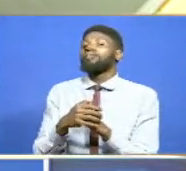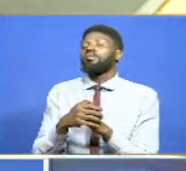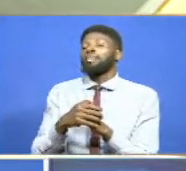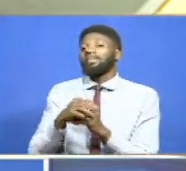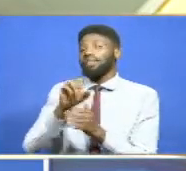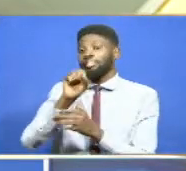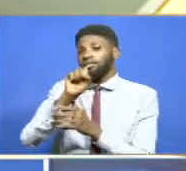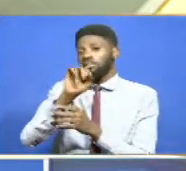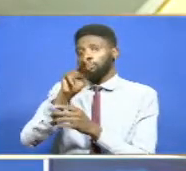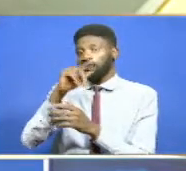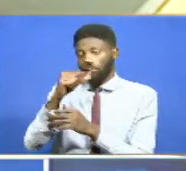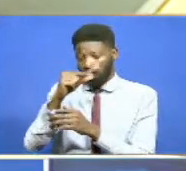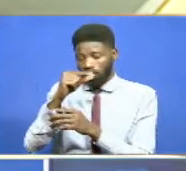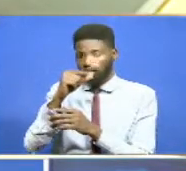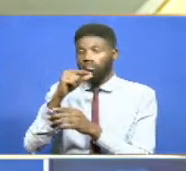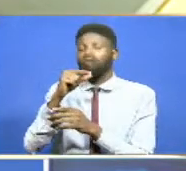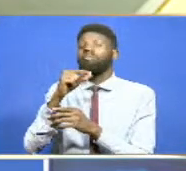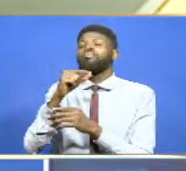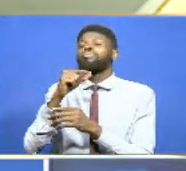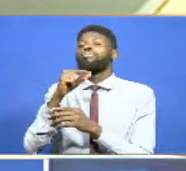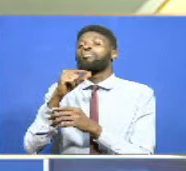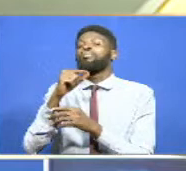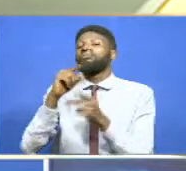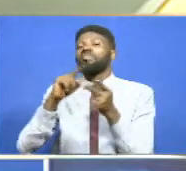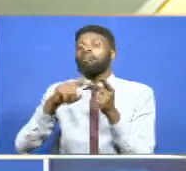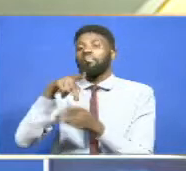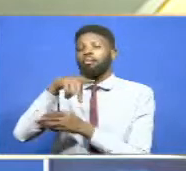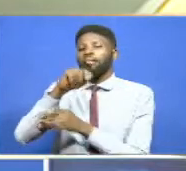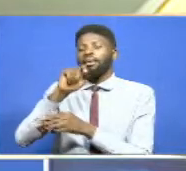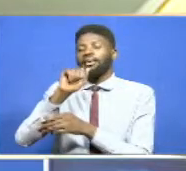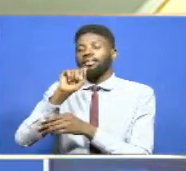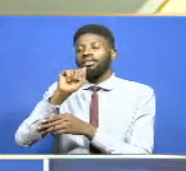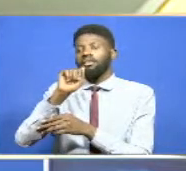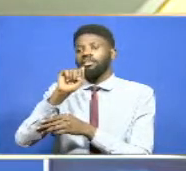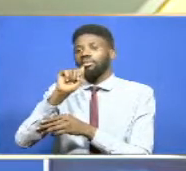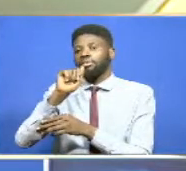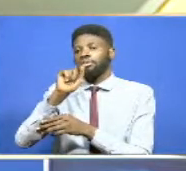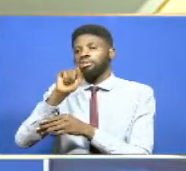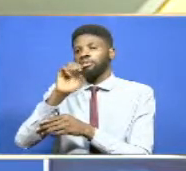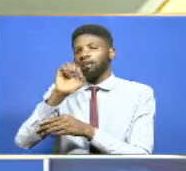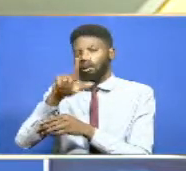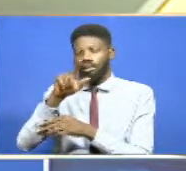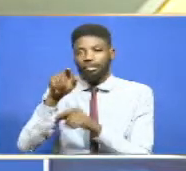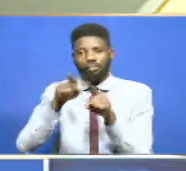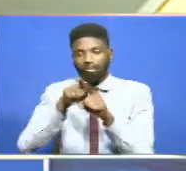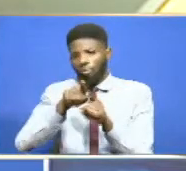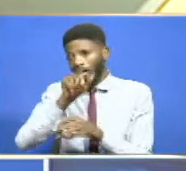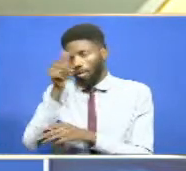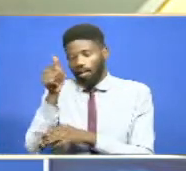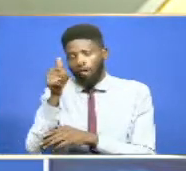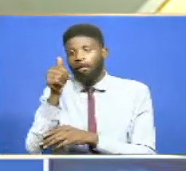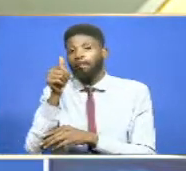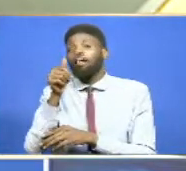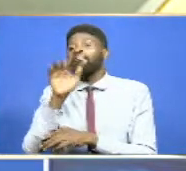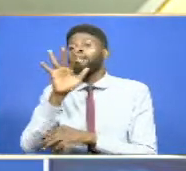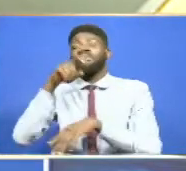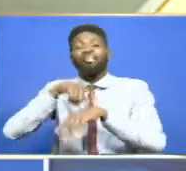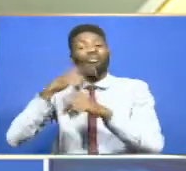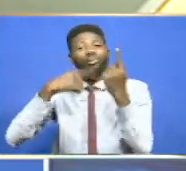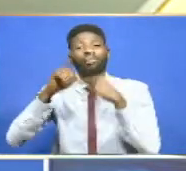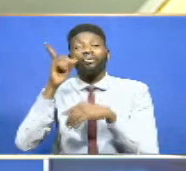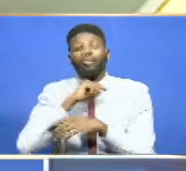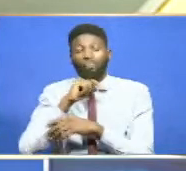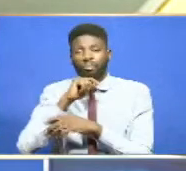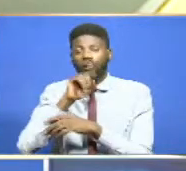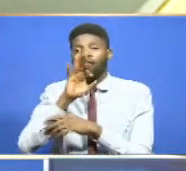Singh Karan Patel na bingwa mara 5 wa mashindano ya ARC Safari Rally Carl